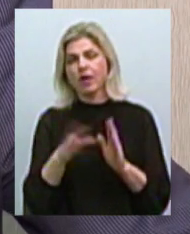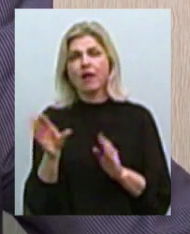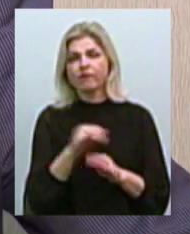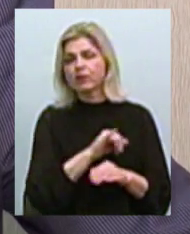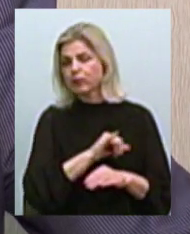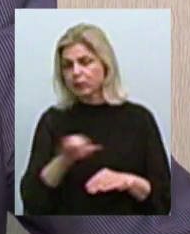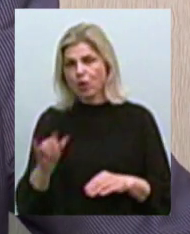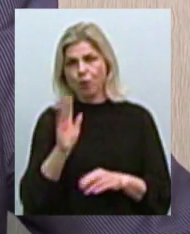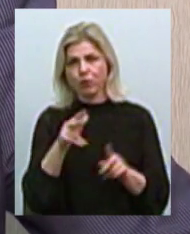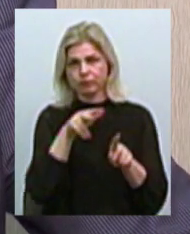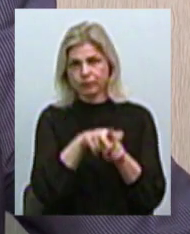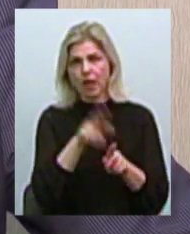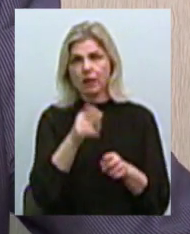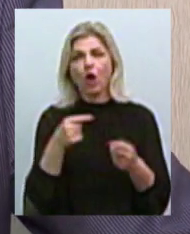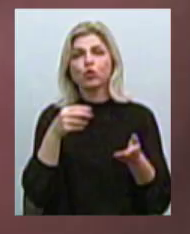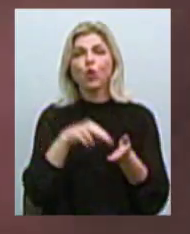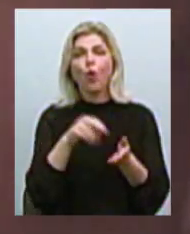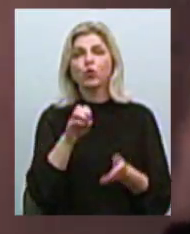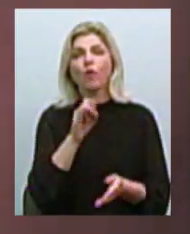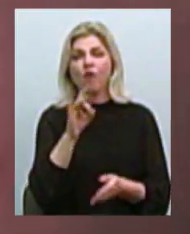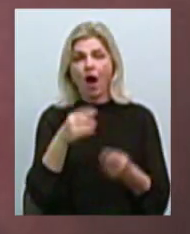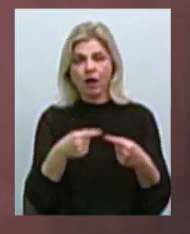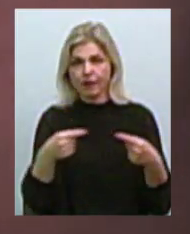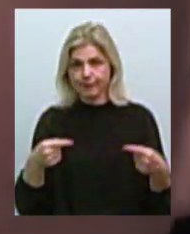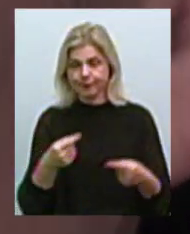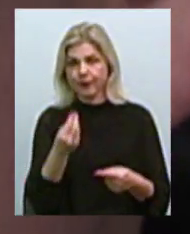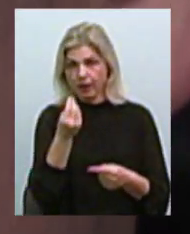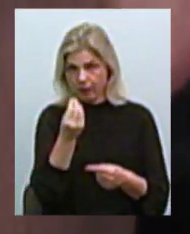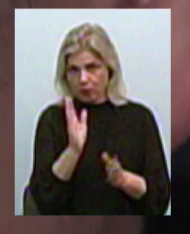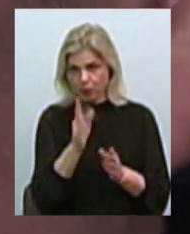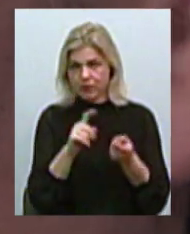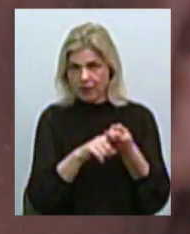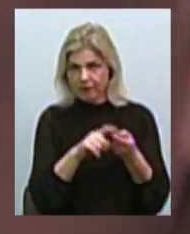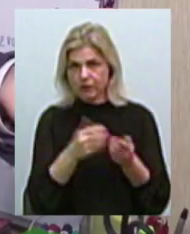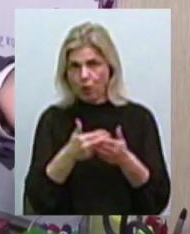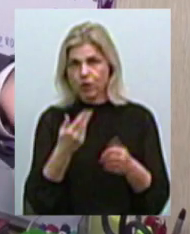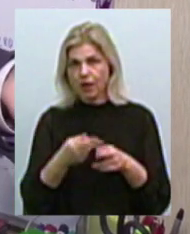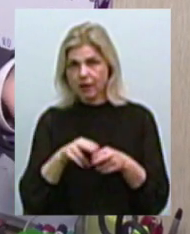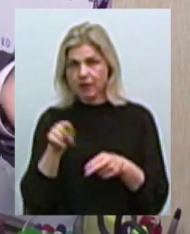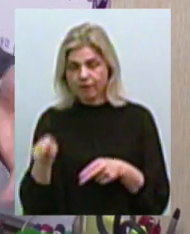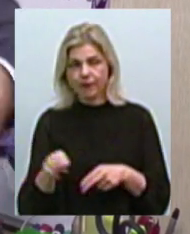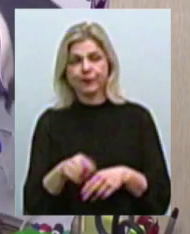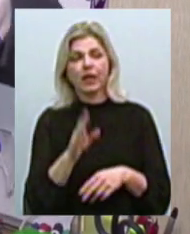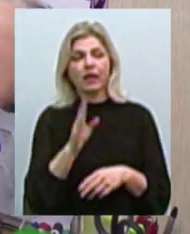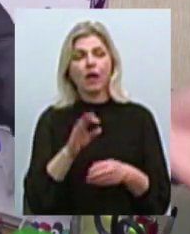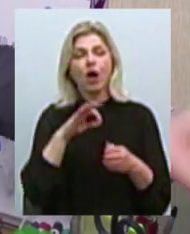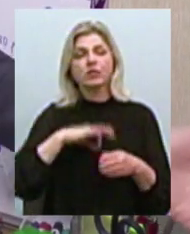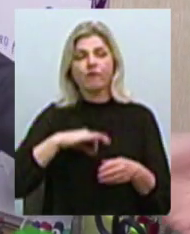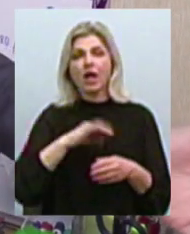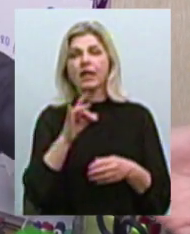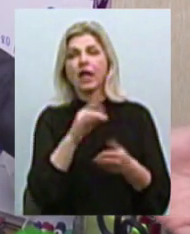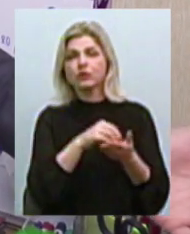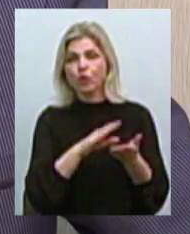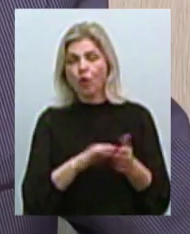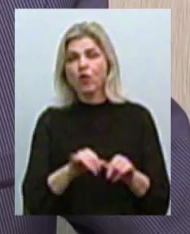перспективі лягатимуть на вартість товару. Віталій Бухан говорить, витрати, пов'язані із застосуванням реєстраторів розрахункових операцій, збільшать